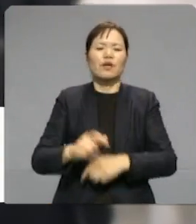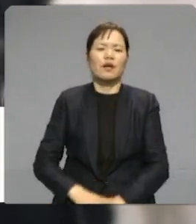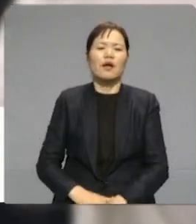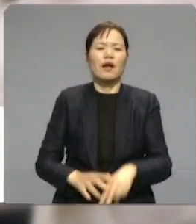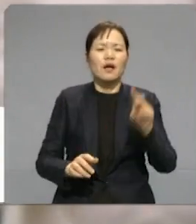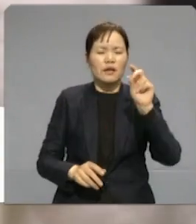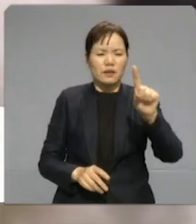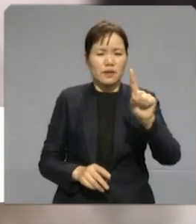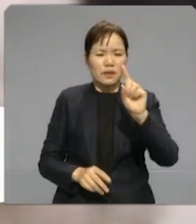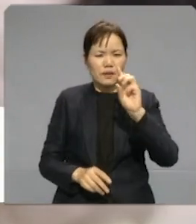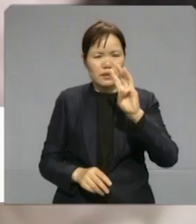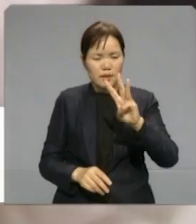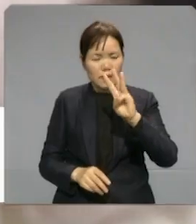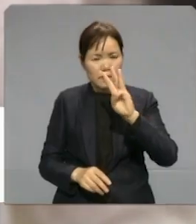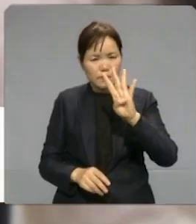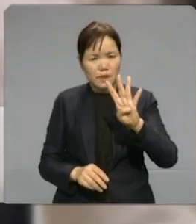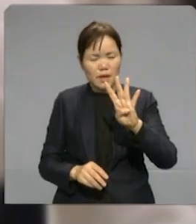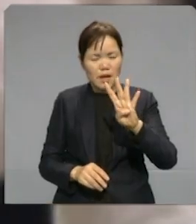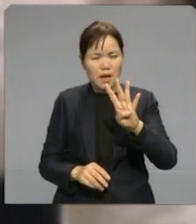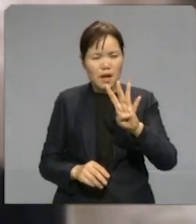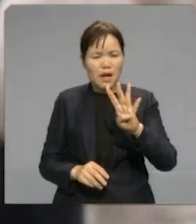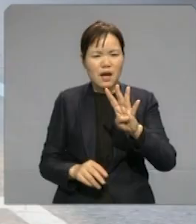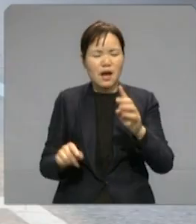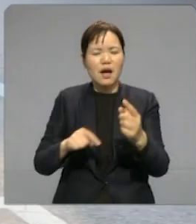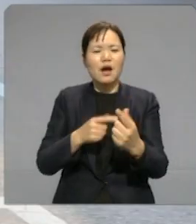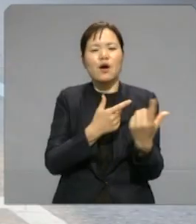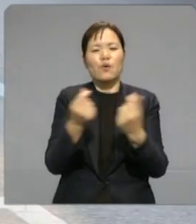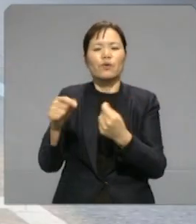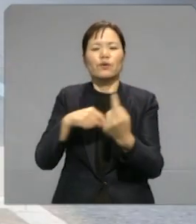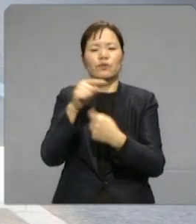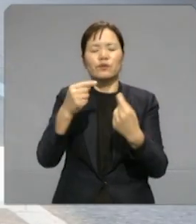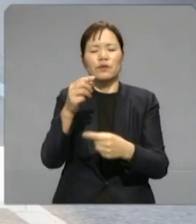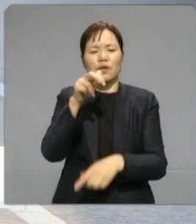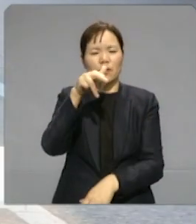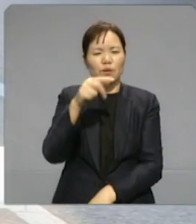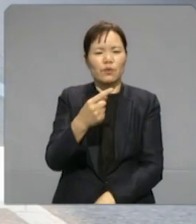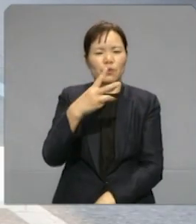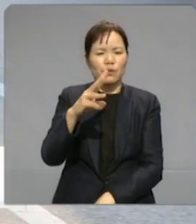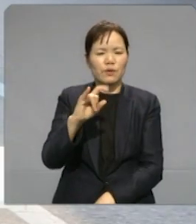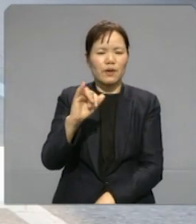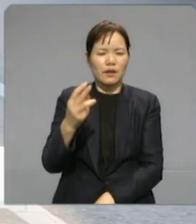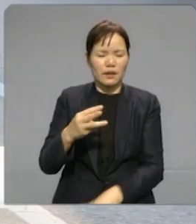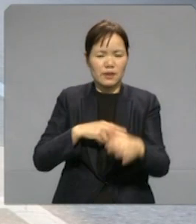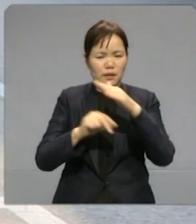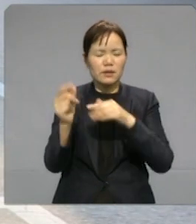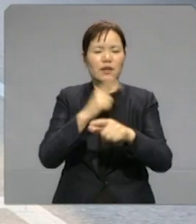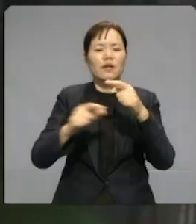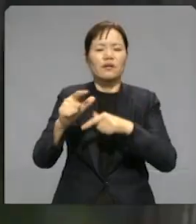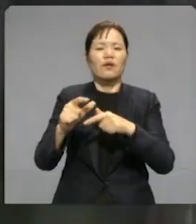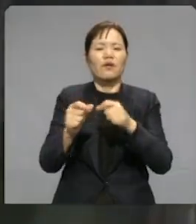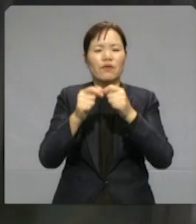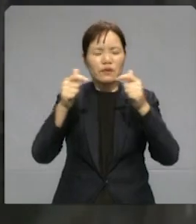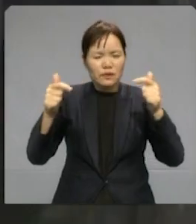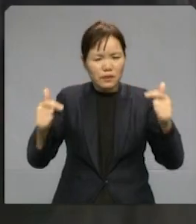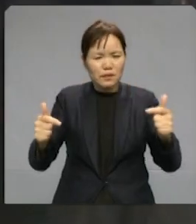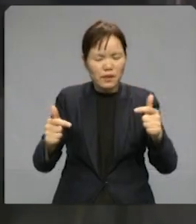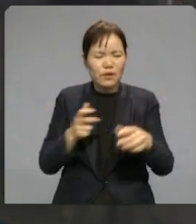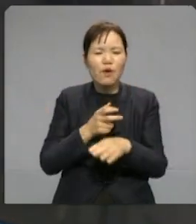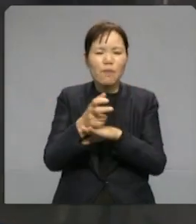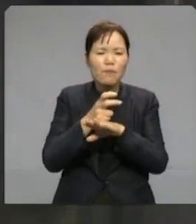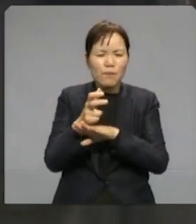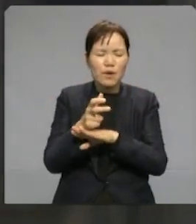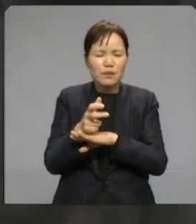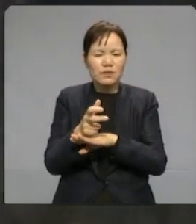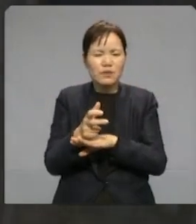4호선을 공동 운영하는 코레일도 열차를 증차했고 서울시는 출퇴근 시간 시내버스 집중 배차 시간을